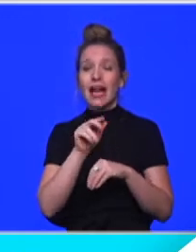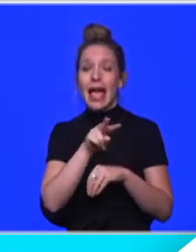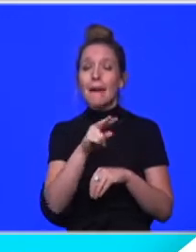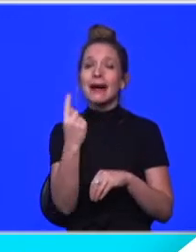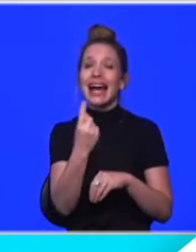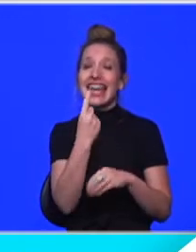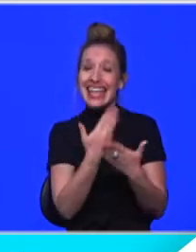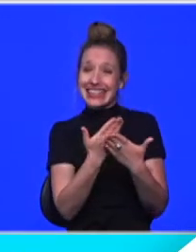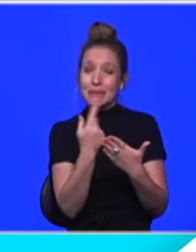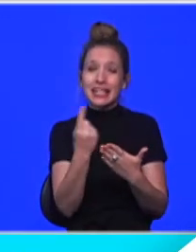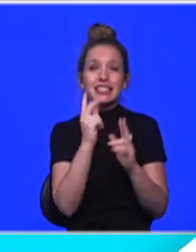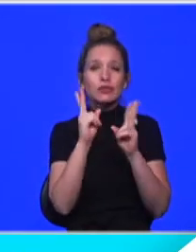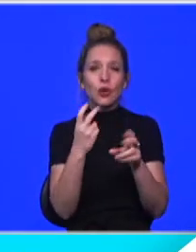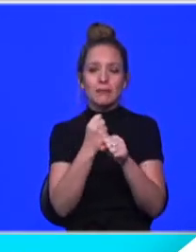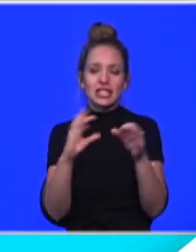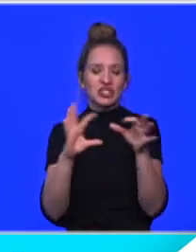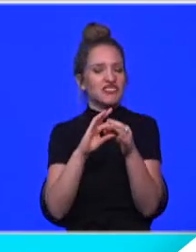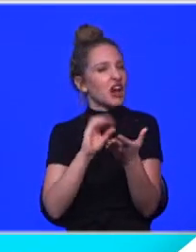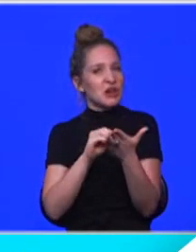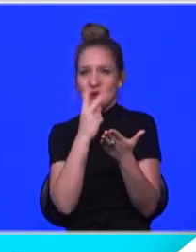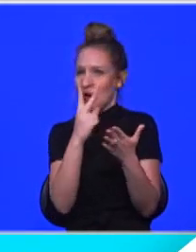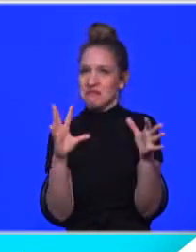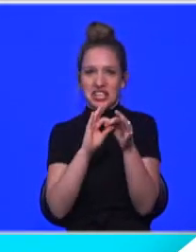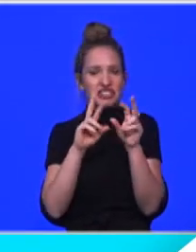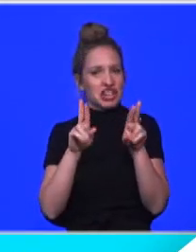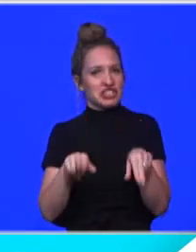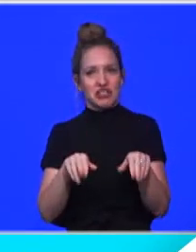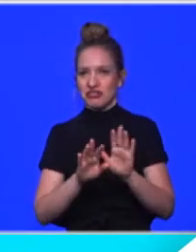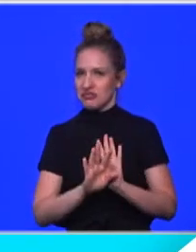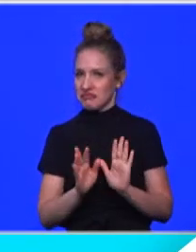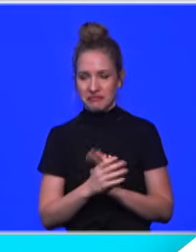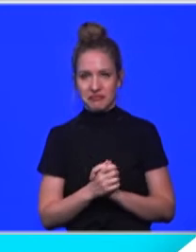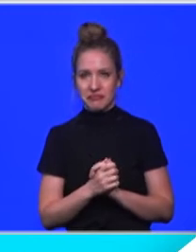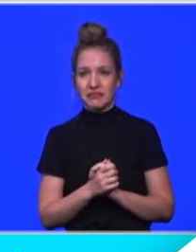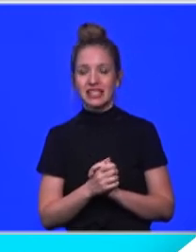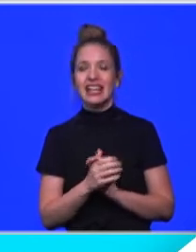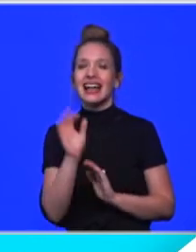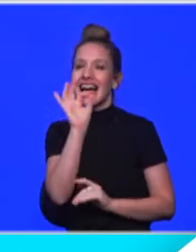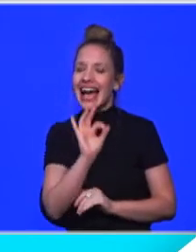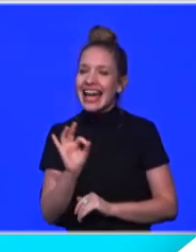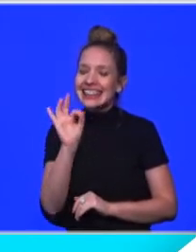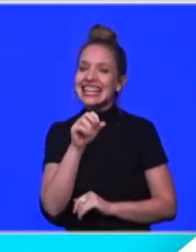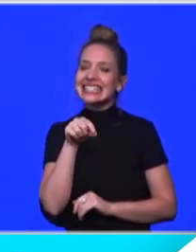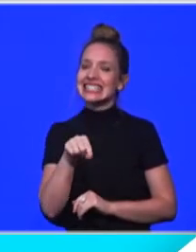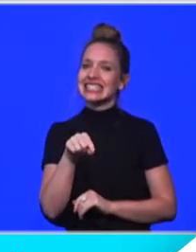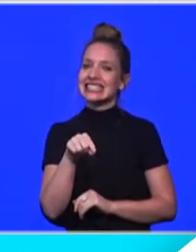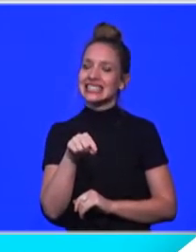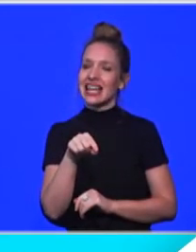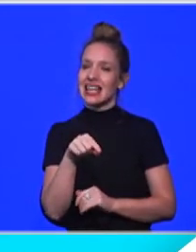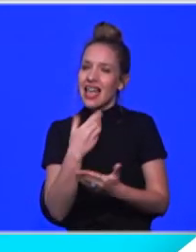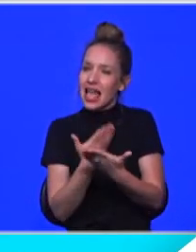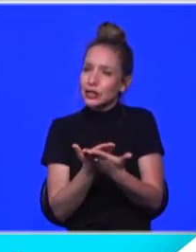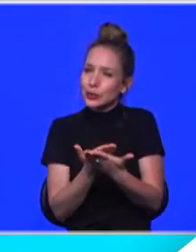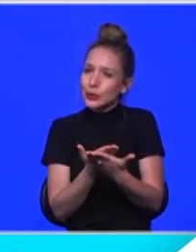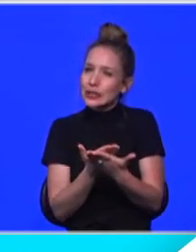שאנחנו עדיין לא רואים לו אינדיקציה. התביעה התחילה איתו באיזושהי צורה עם אילן ישועה, אבל עדיין זה איזושהי עדות